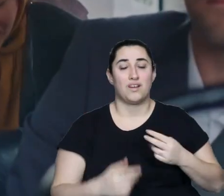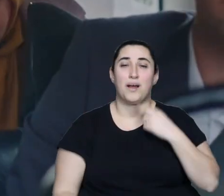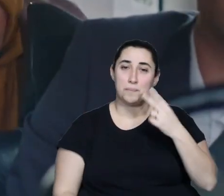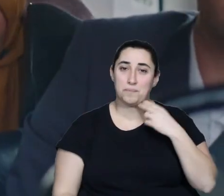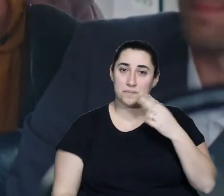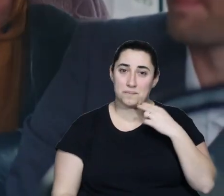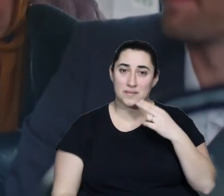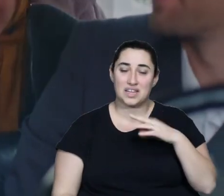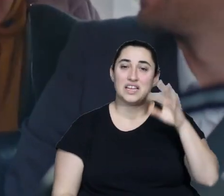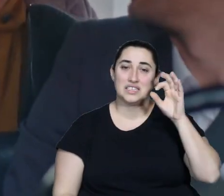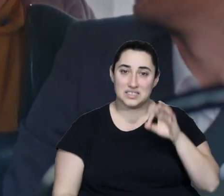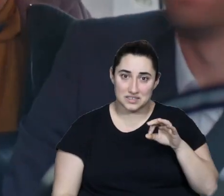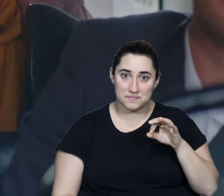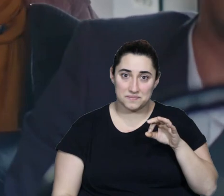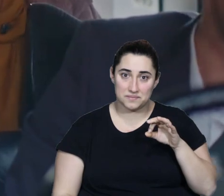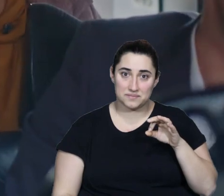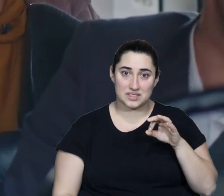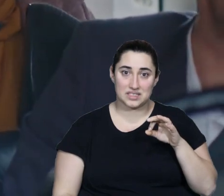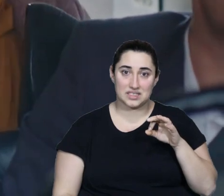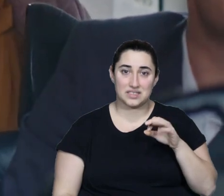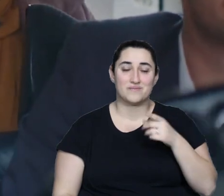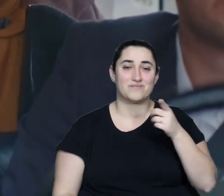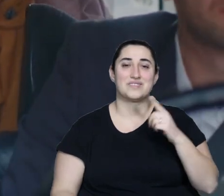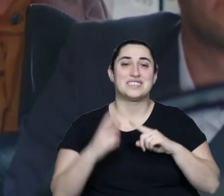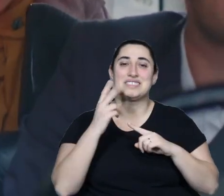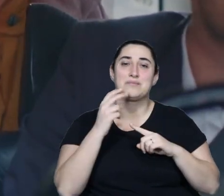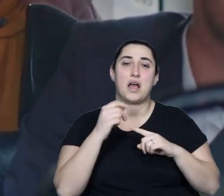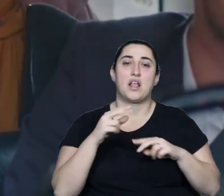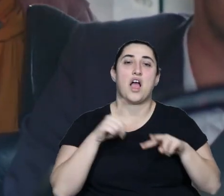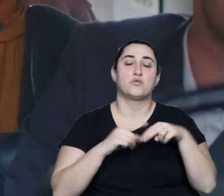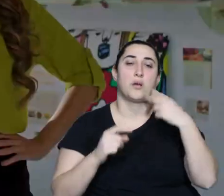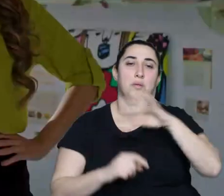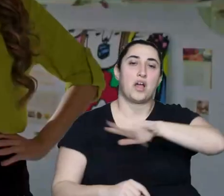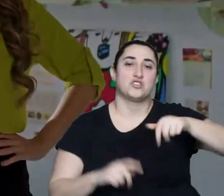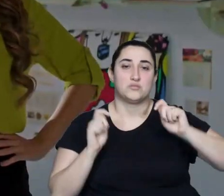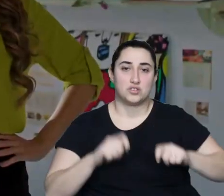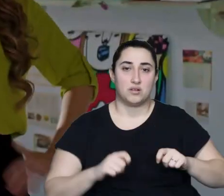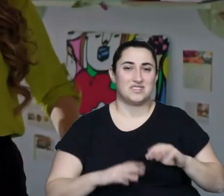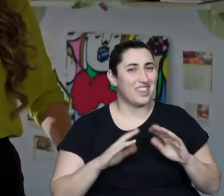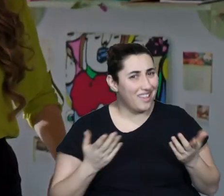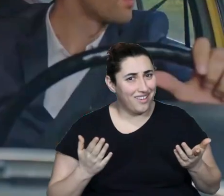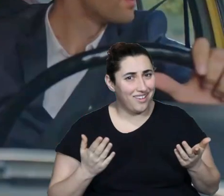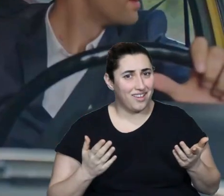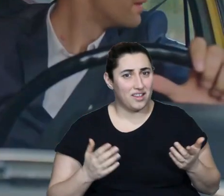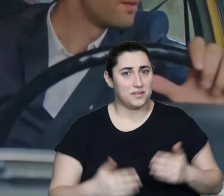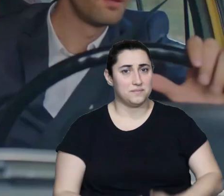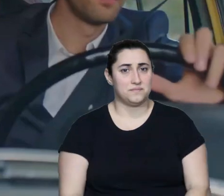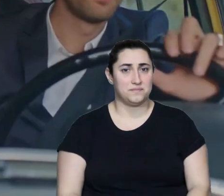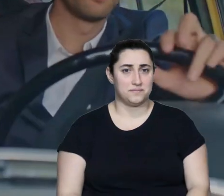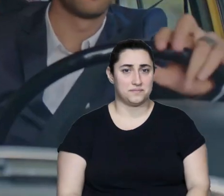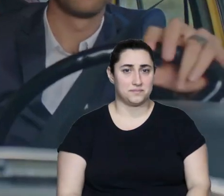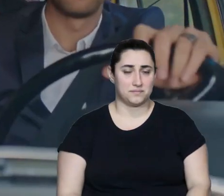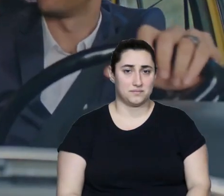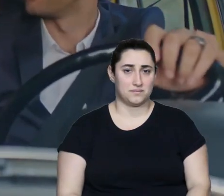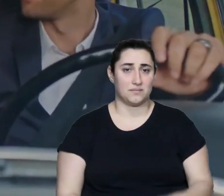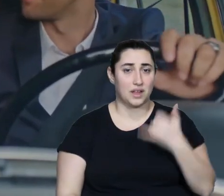Abla, şimdi bu İsmail Aysu ablamı kaçırmış. Ne? Tuğba aldı